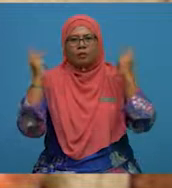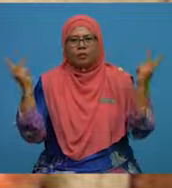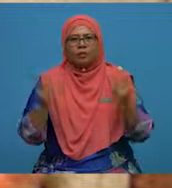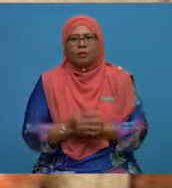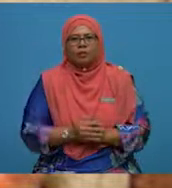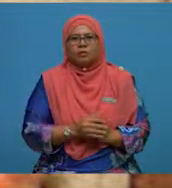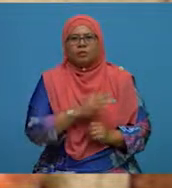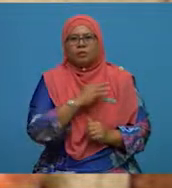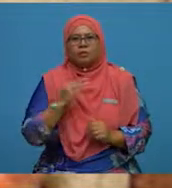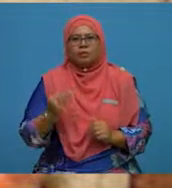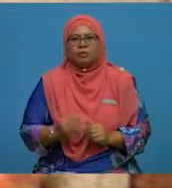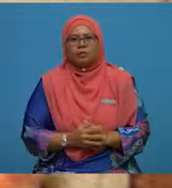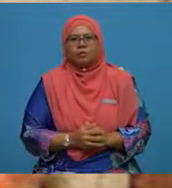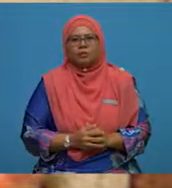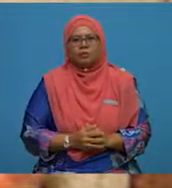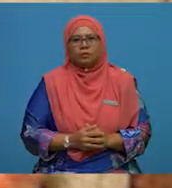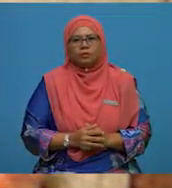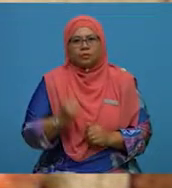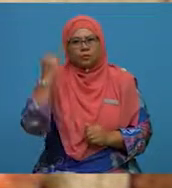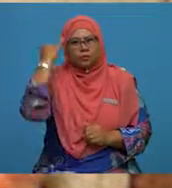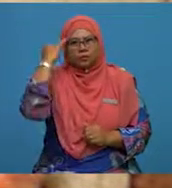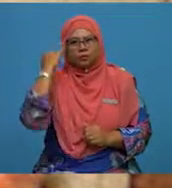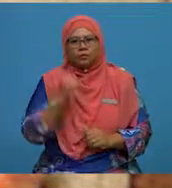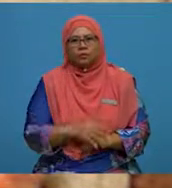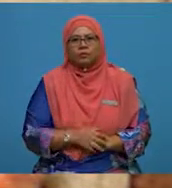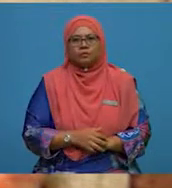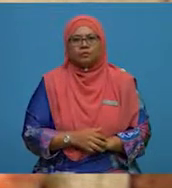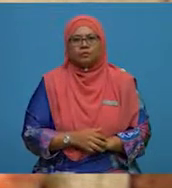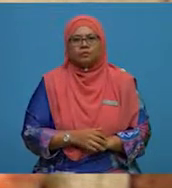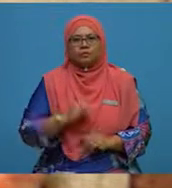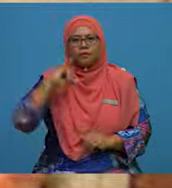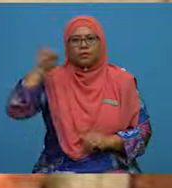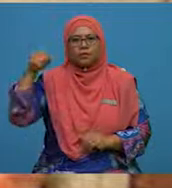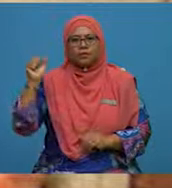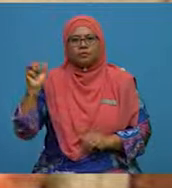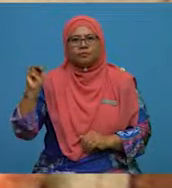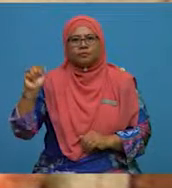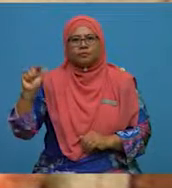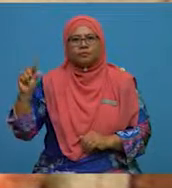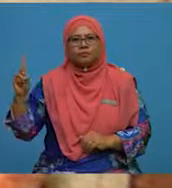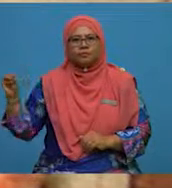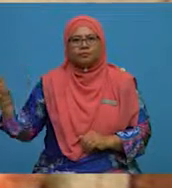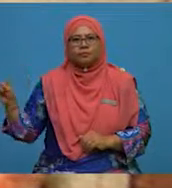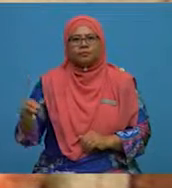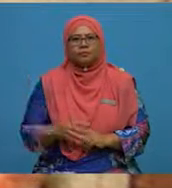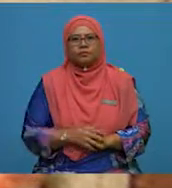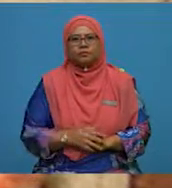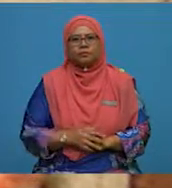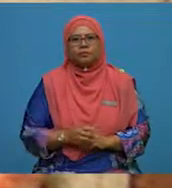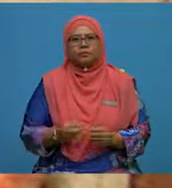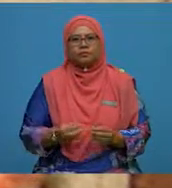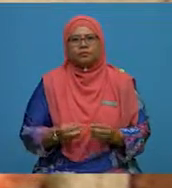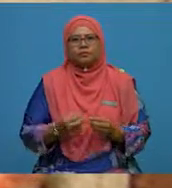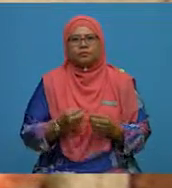serta karya-karya ilmiah. Jamaluddin Al-Afghani juga telah menubuhkan pertubuhan